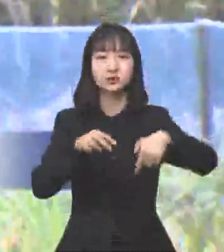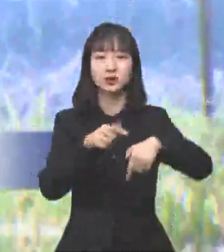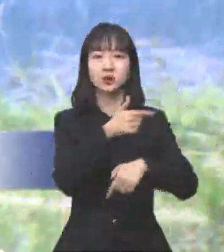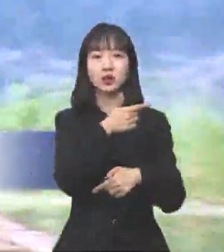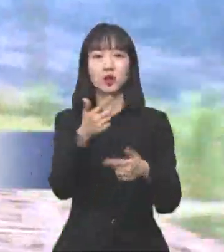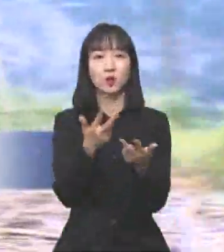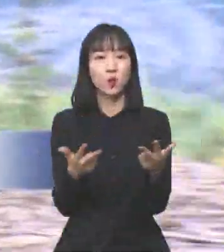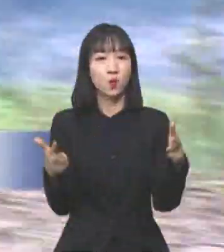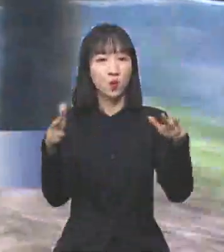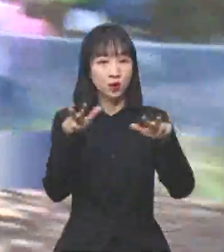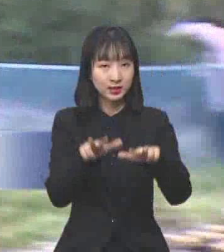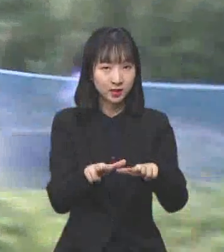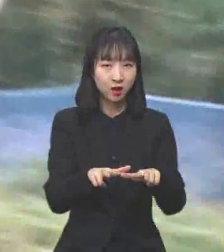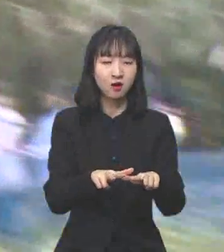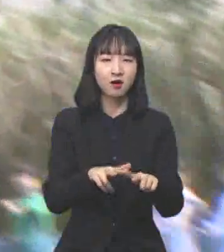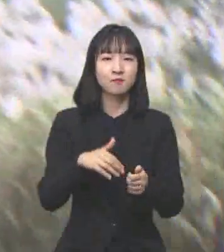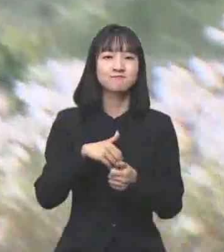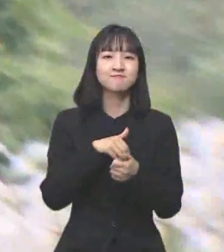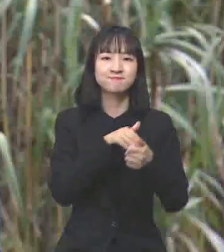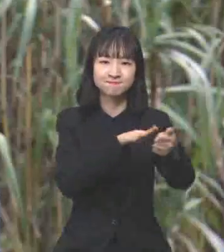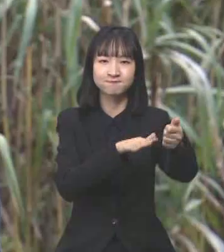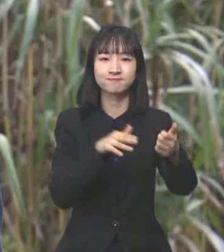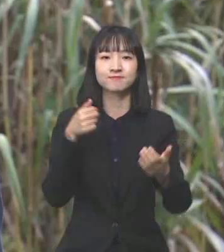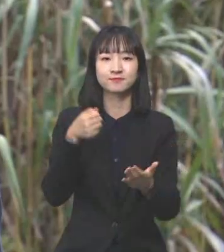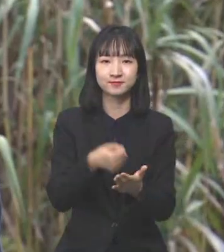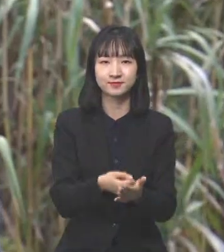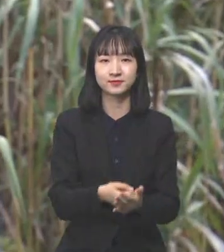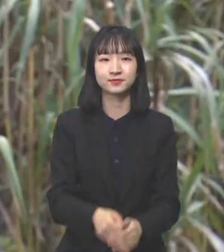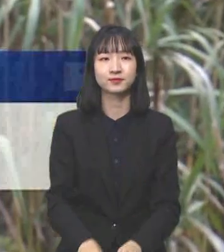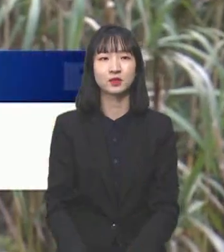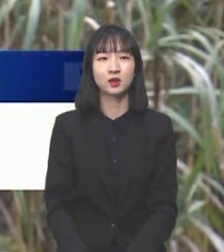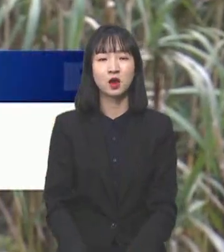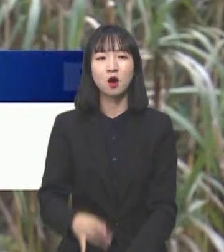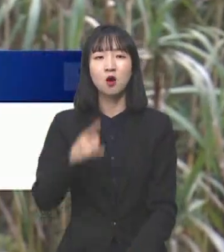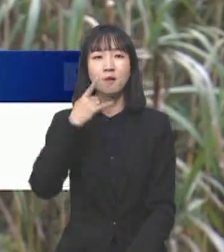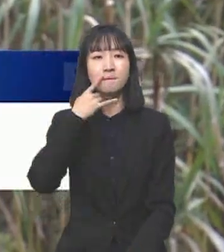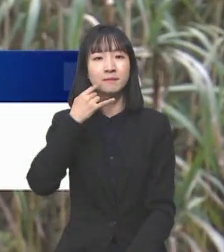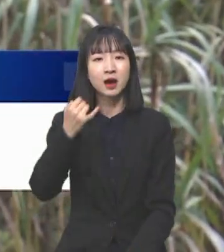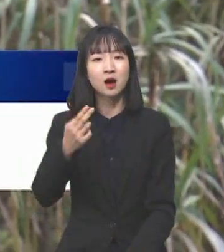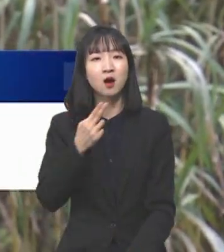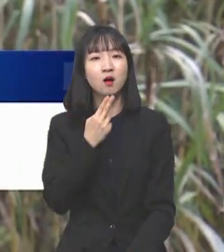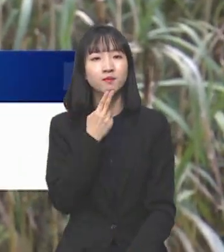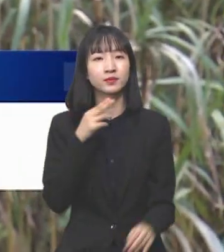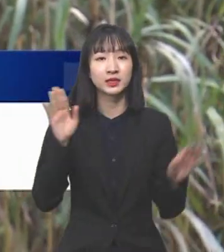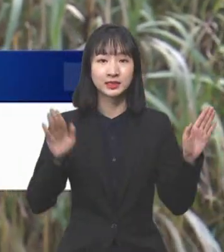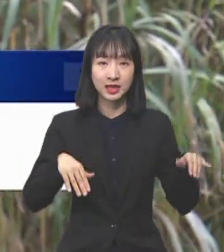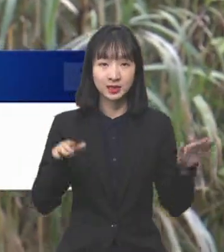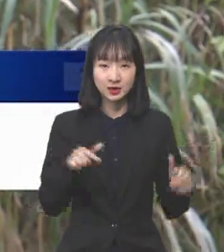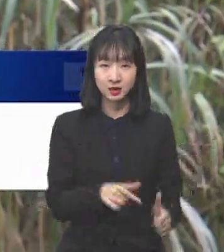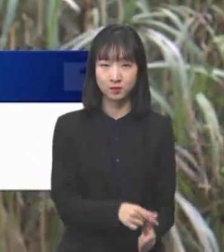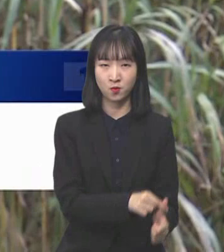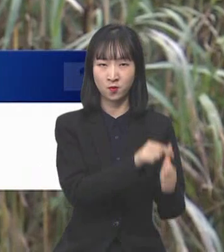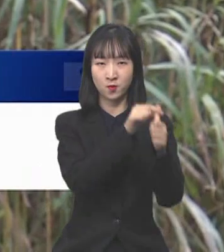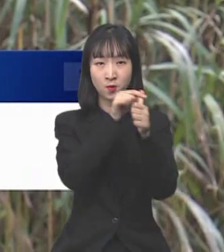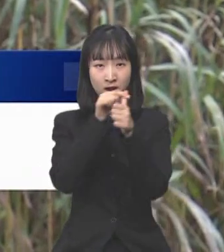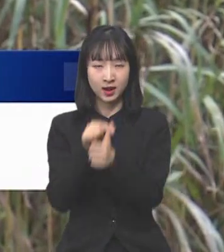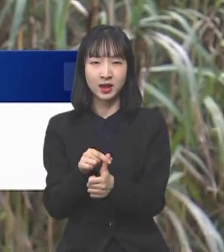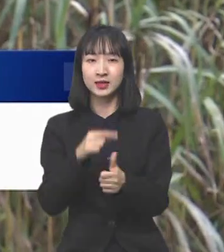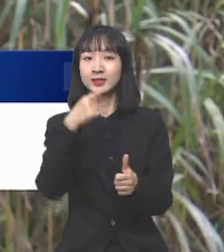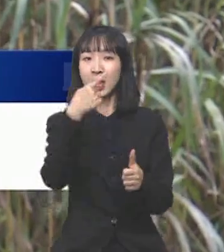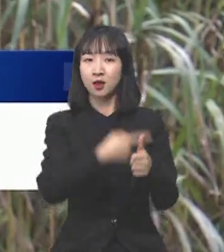서식장소 로 선정했습니다 법률은 원한 3를 구두 에서 자연으로 보내드리는 이름의